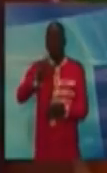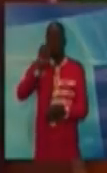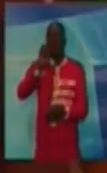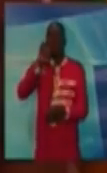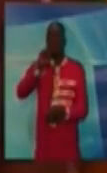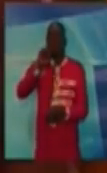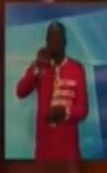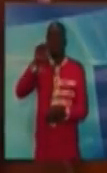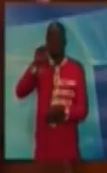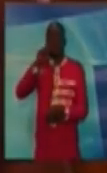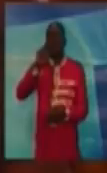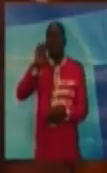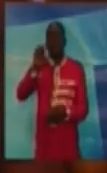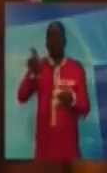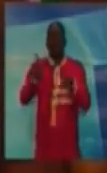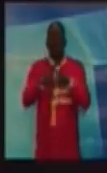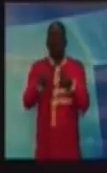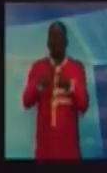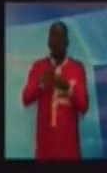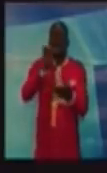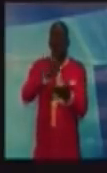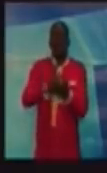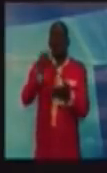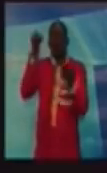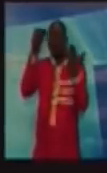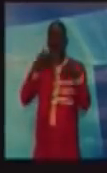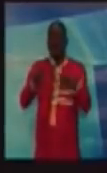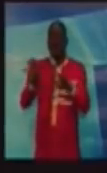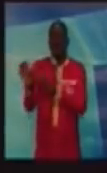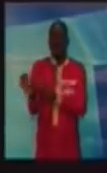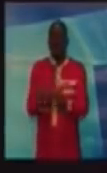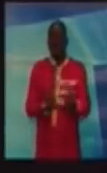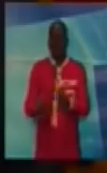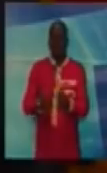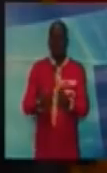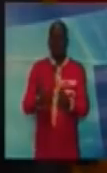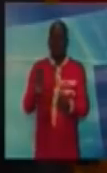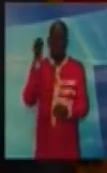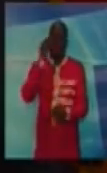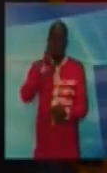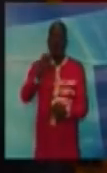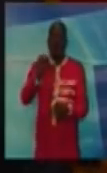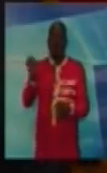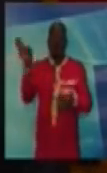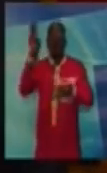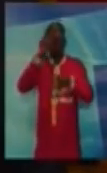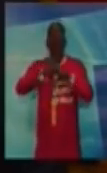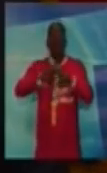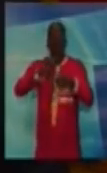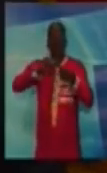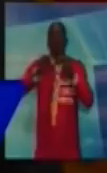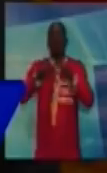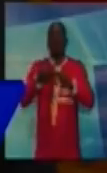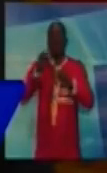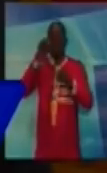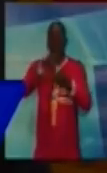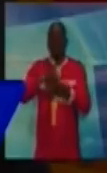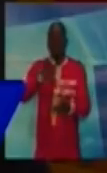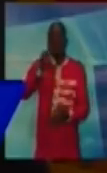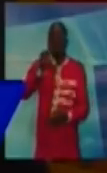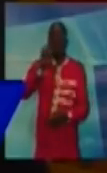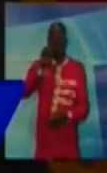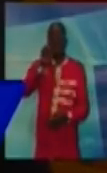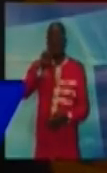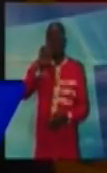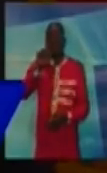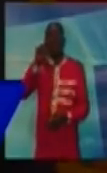naissantes, mais aussi celles qui sont déjà confirmé. Ouaga Digital Show, elle va permettre aux acteurs du digital, notamment les start-up, qui généralement